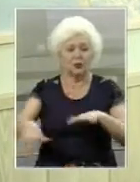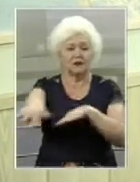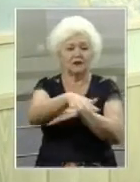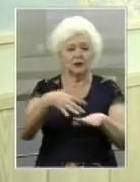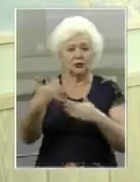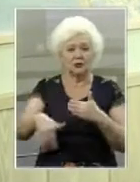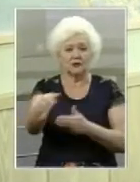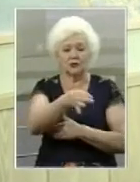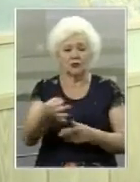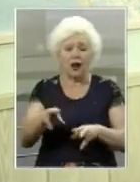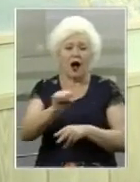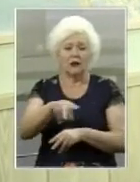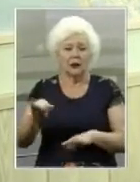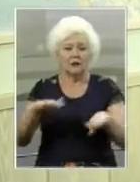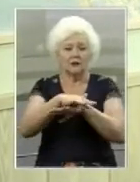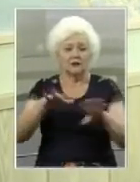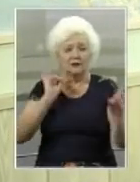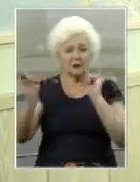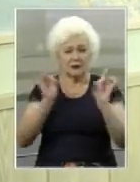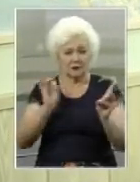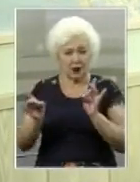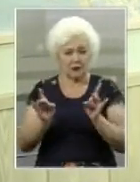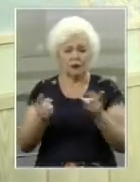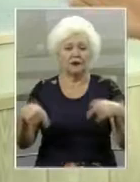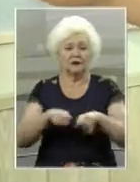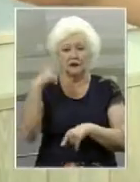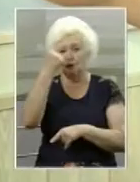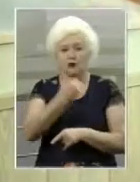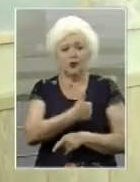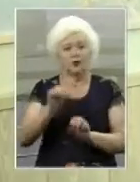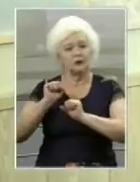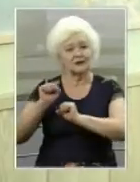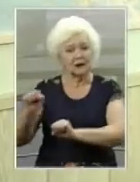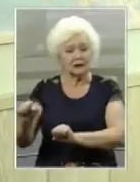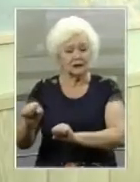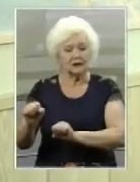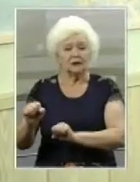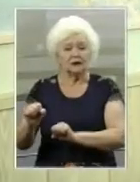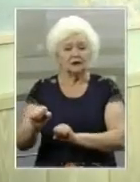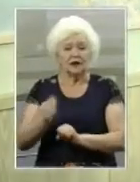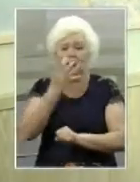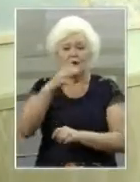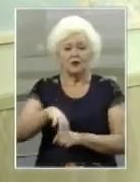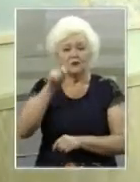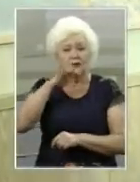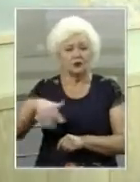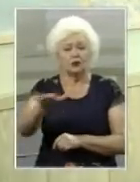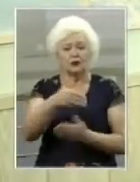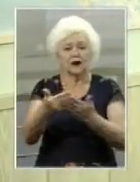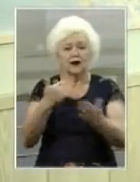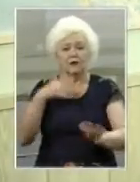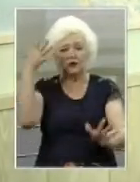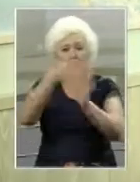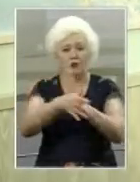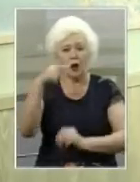Херсонської області, як з аналоговим, так і з цифровим сигналом. Таким чином, ми хочемо захистити південь України від